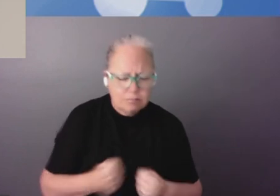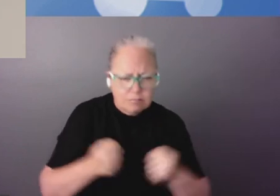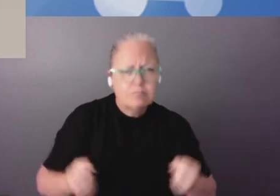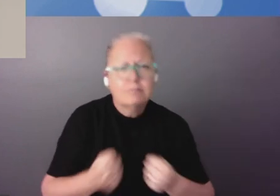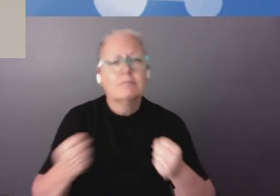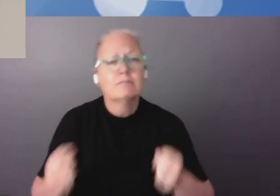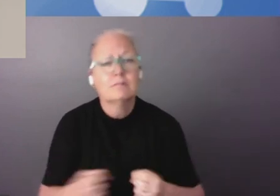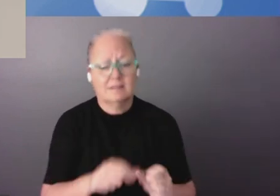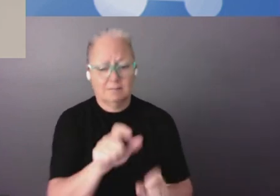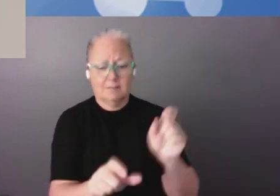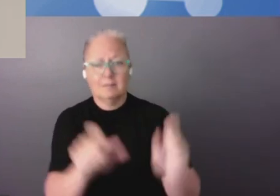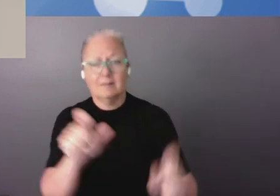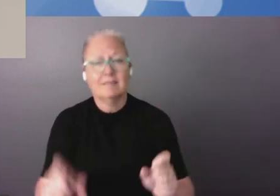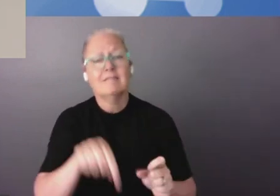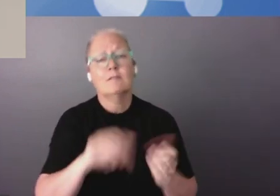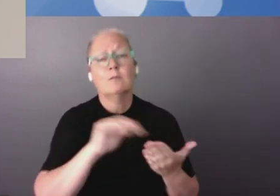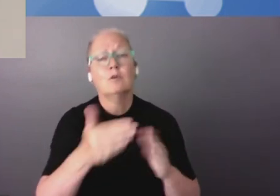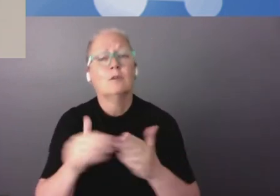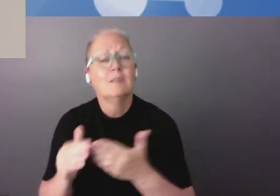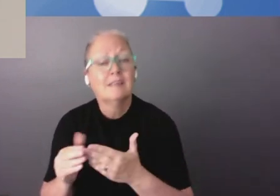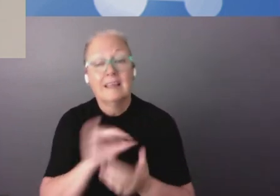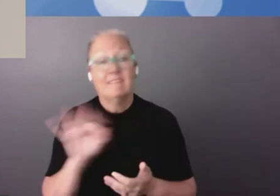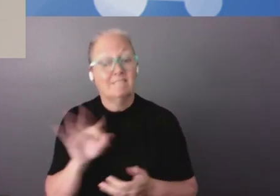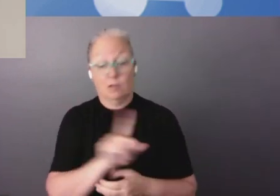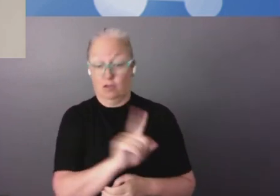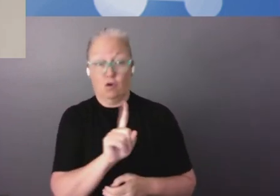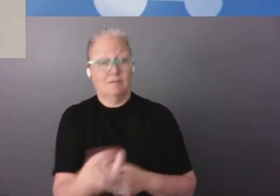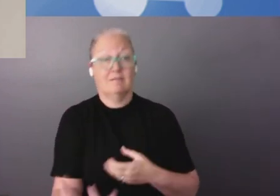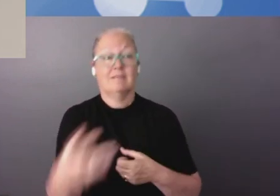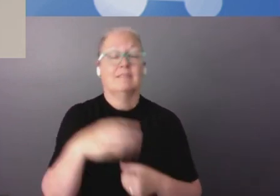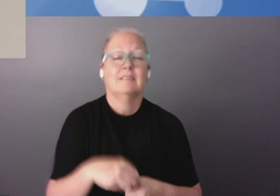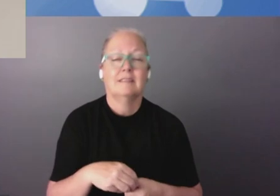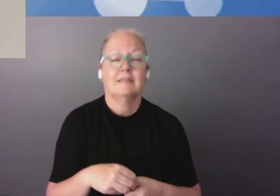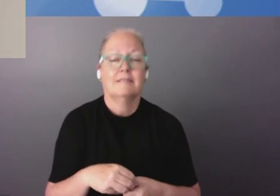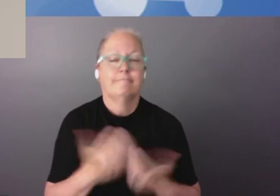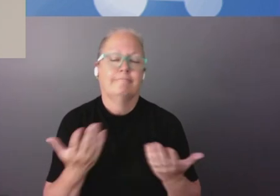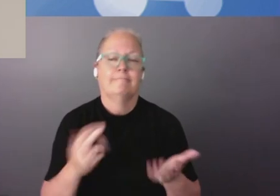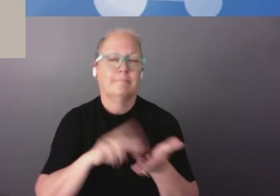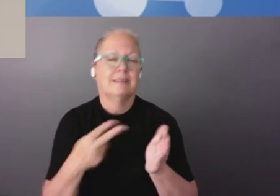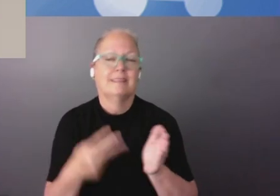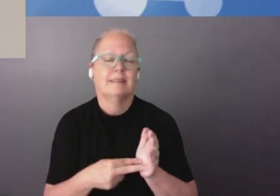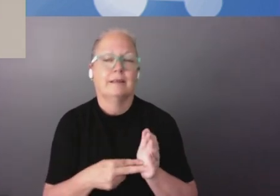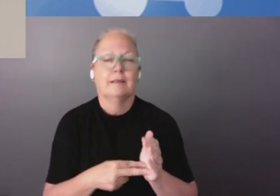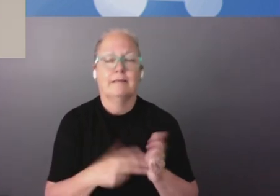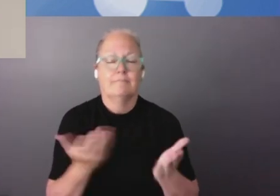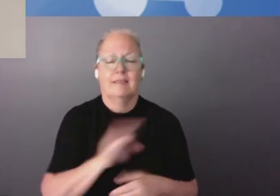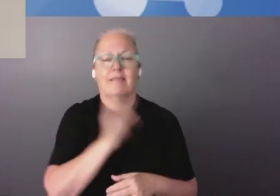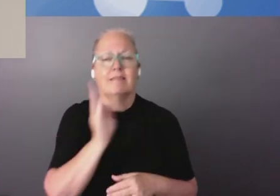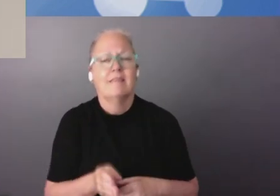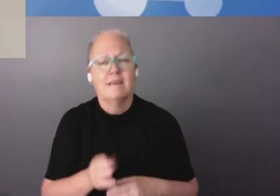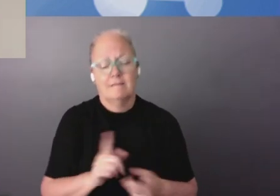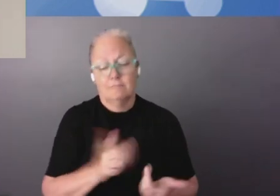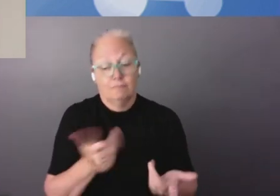któremu Katowice stały się jednocześnie ośrodkiem nowoczesnych technologii, miastem wielkich wydarzeń i centrum